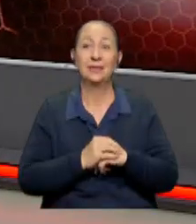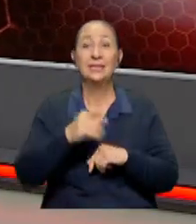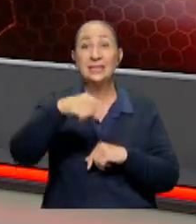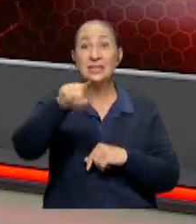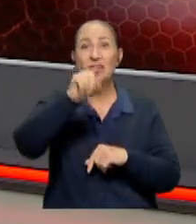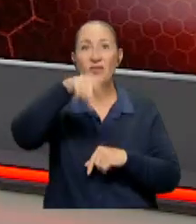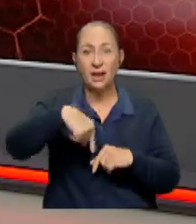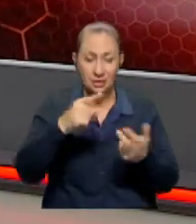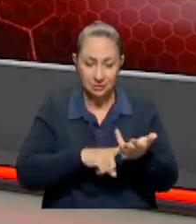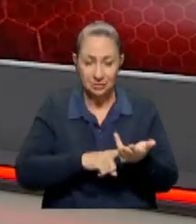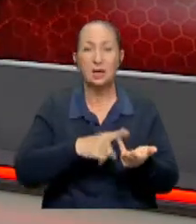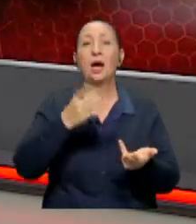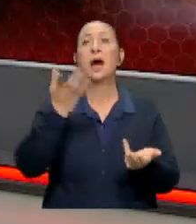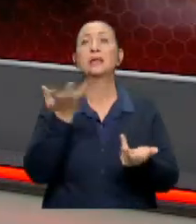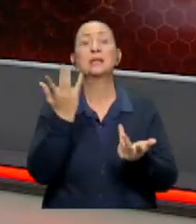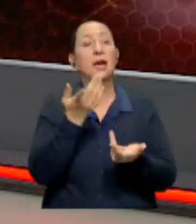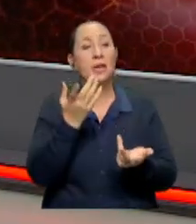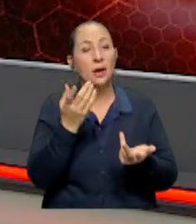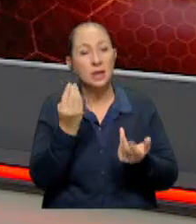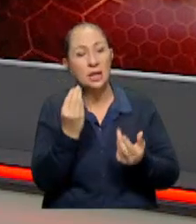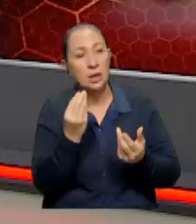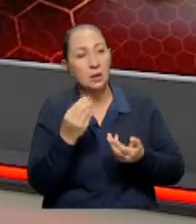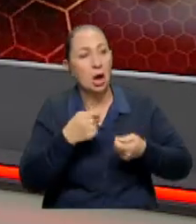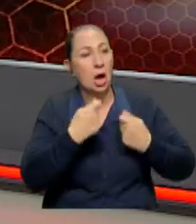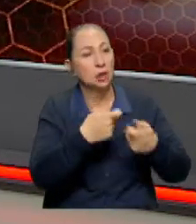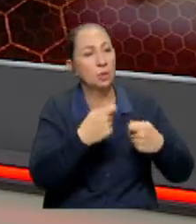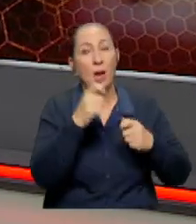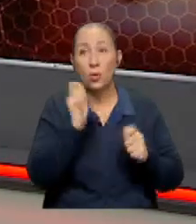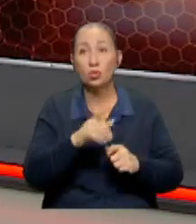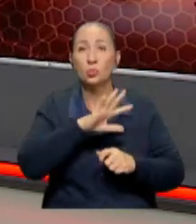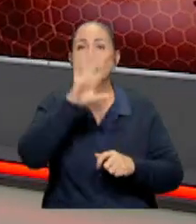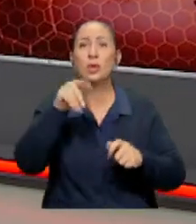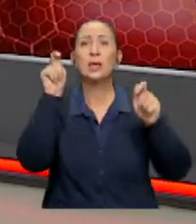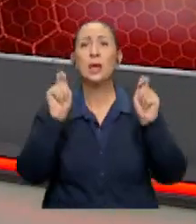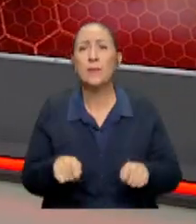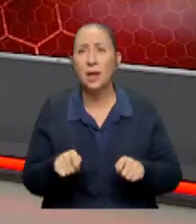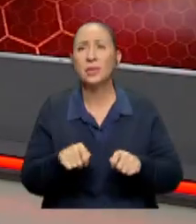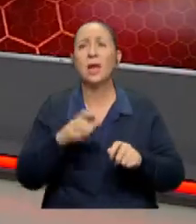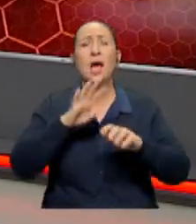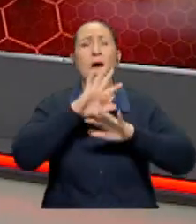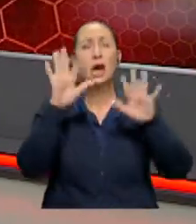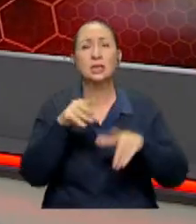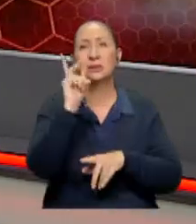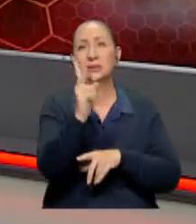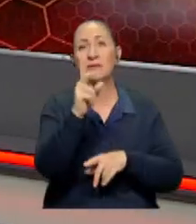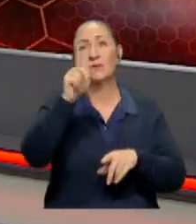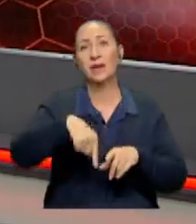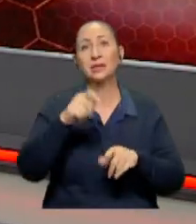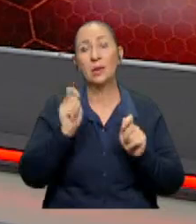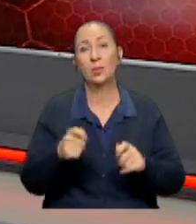Sizin vergilerinizle artık ne kadar verimli kullanıyorlarsa bütün yapılanlar, edilenler sizin vergilerinizde.